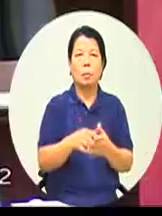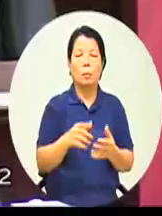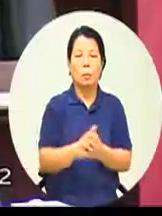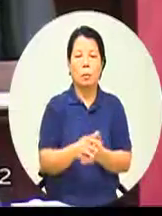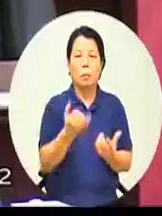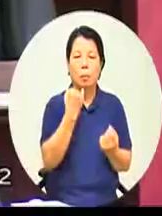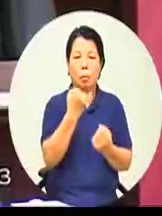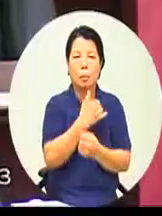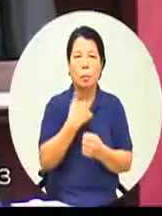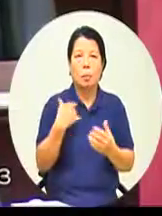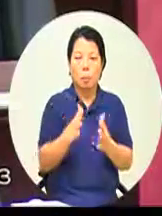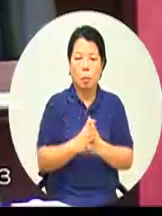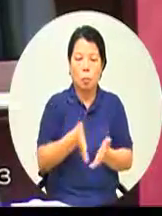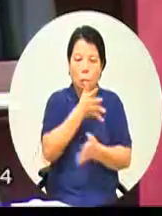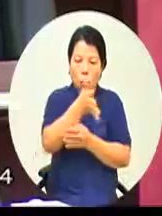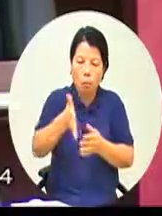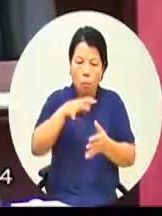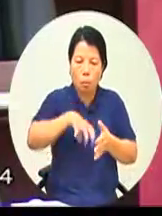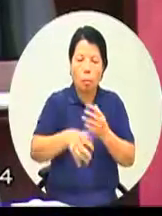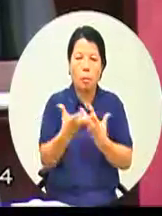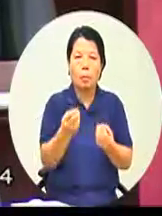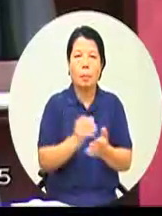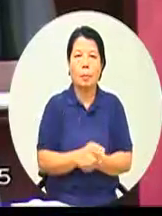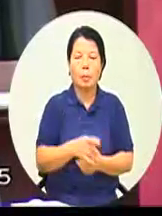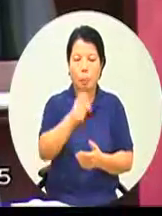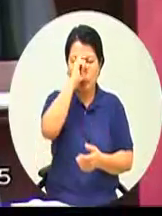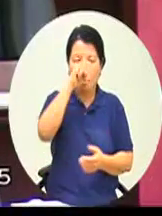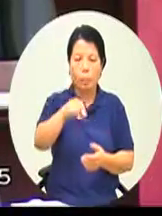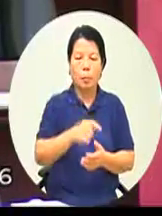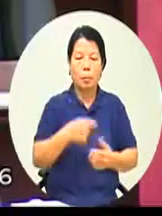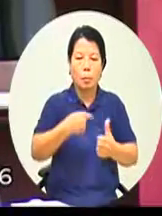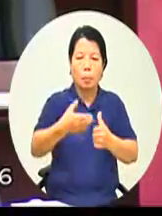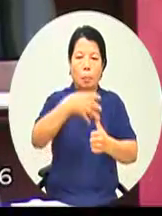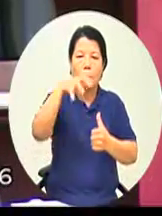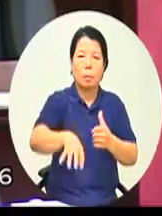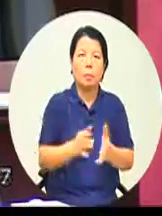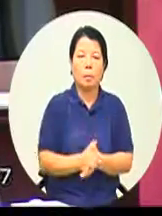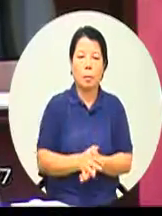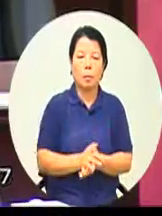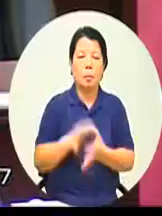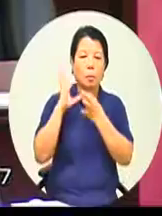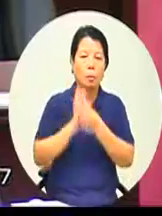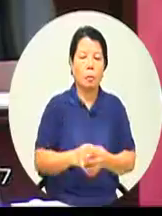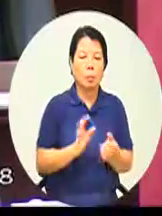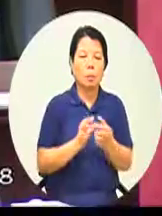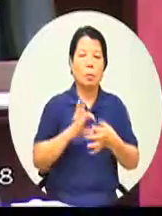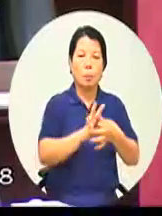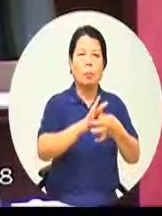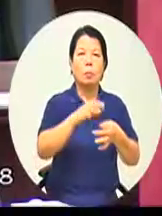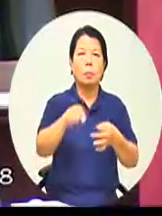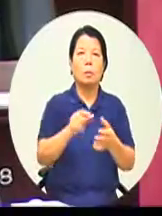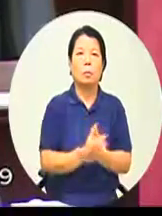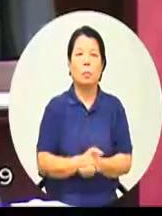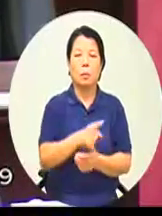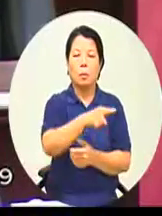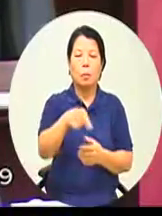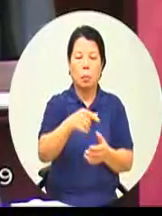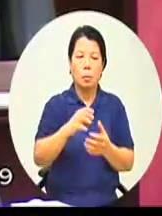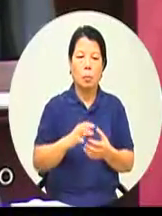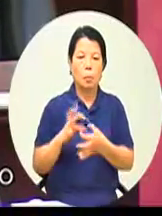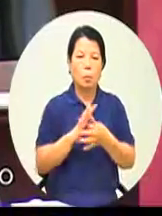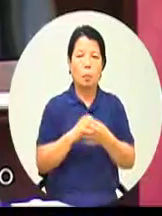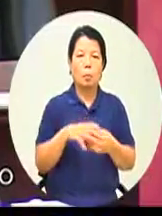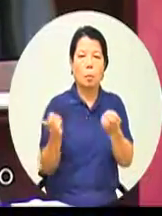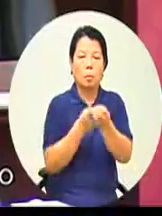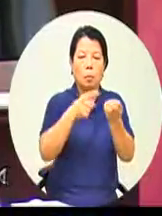不会在我等一下咨询的议题里面，但是我很期待我们的教育局哦，可以持续的来关心，因为大概你们有关棒球村